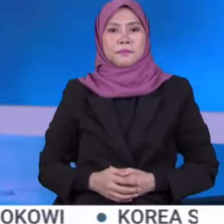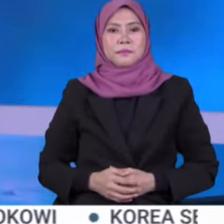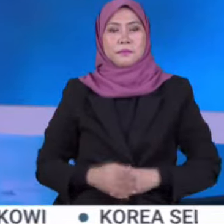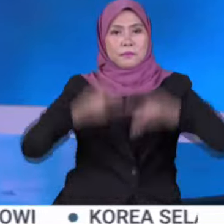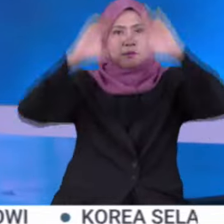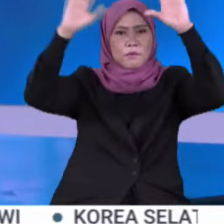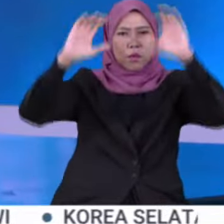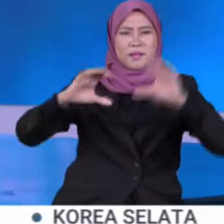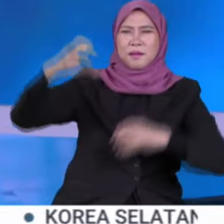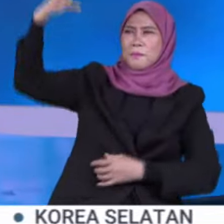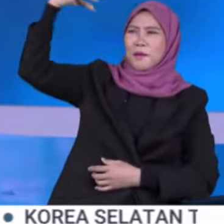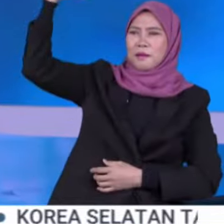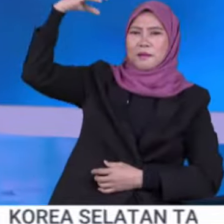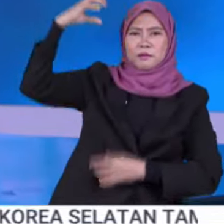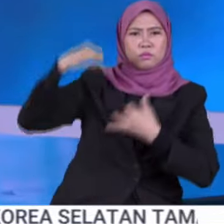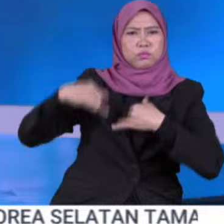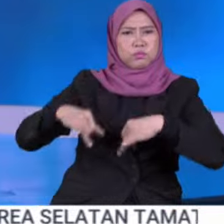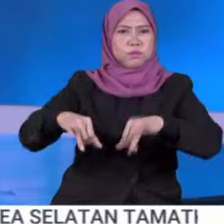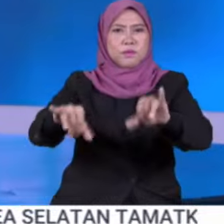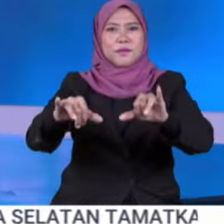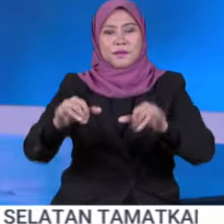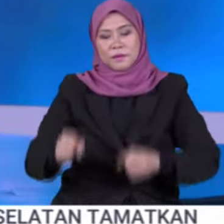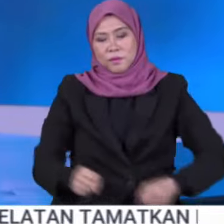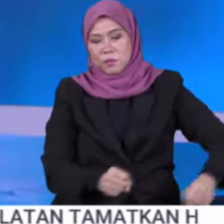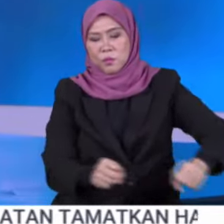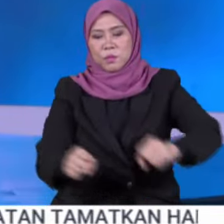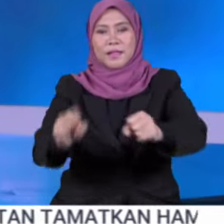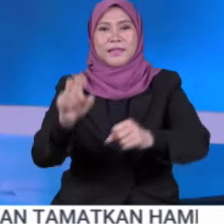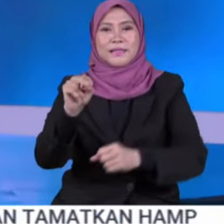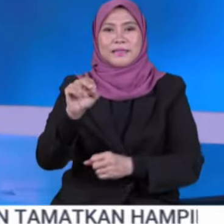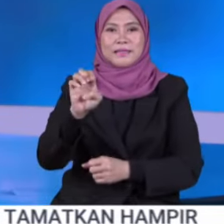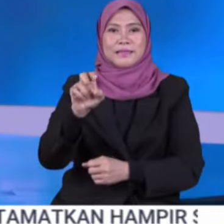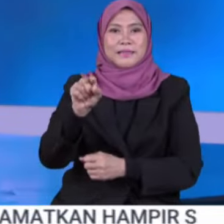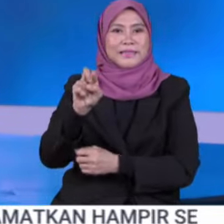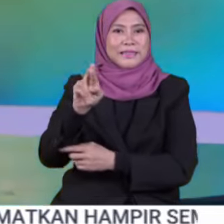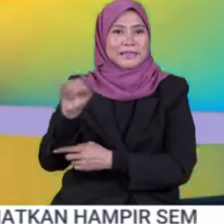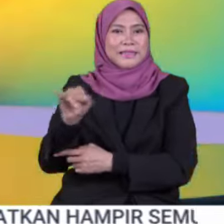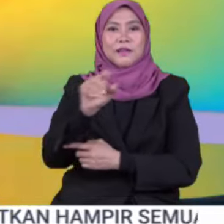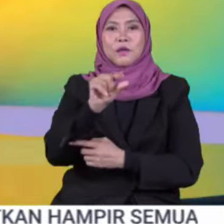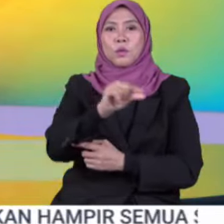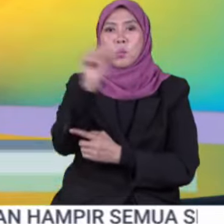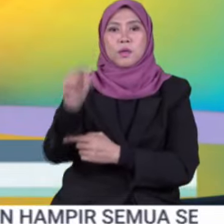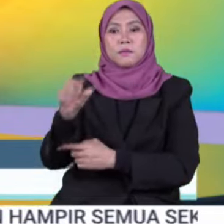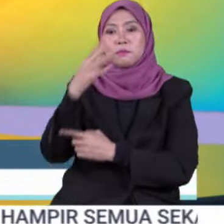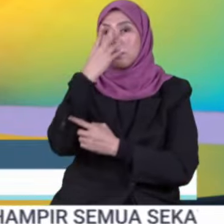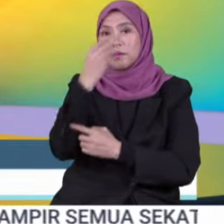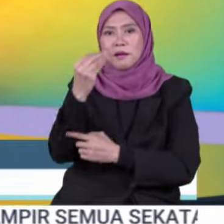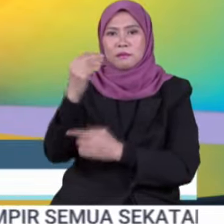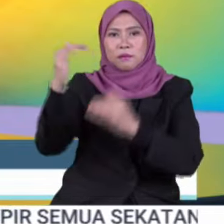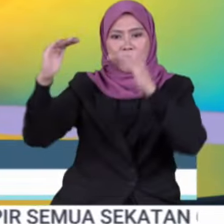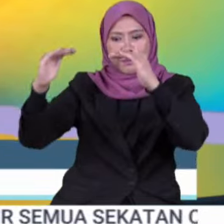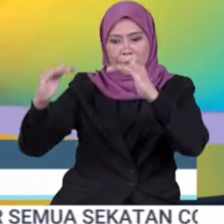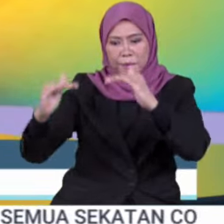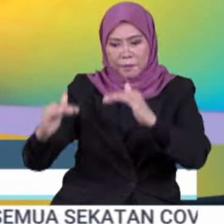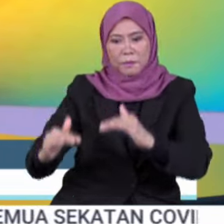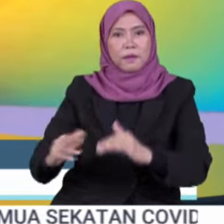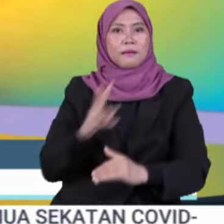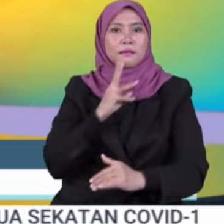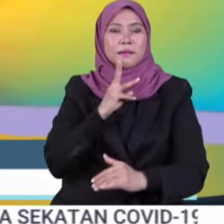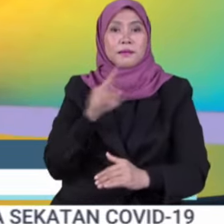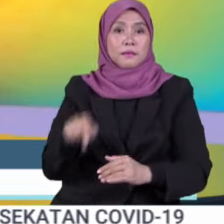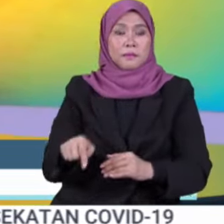Cuaca panas berpanjangan menyebabkan muara Sungai Nenggiri di Gua Musang Kelantan semakin surut. Situasi itu memberi